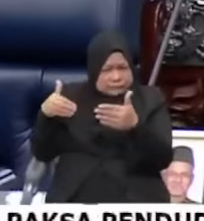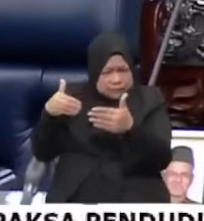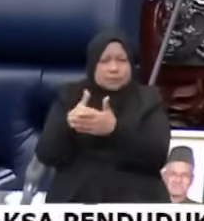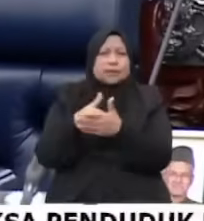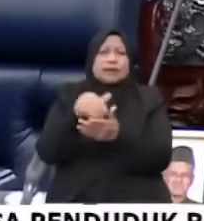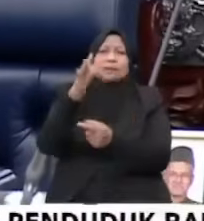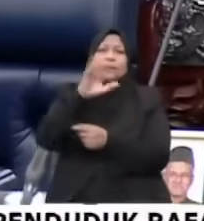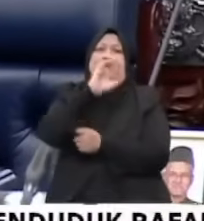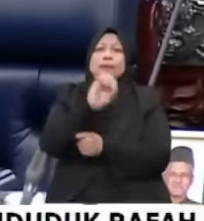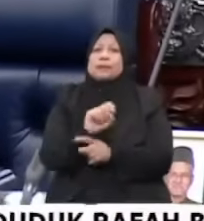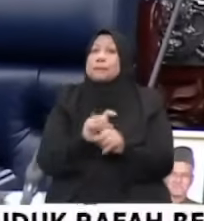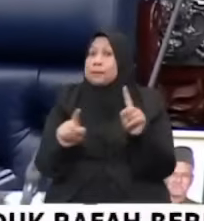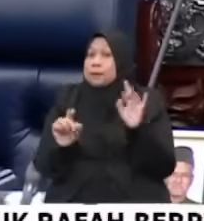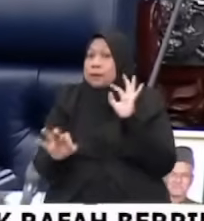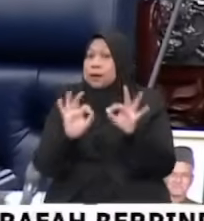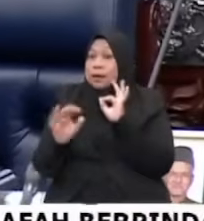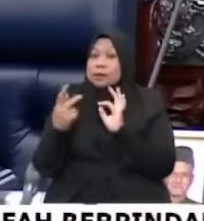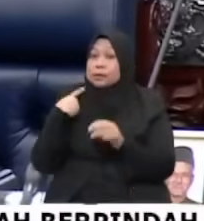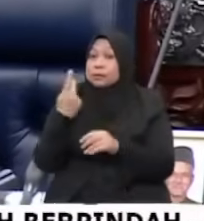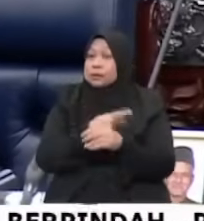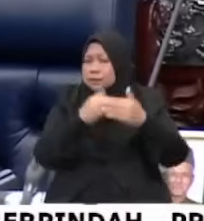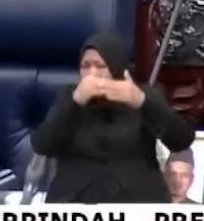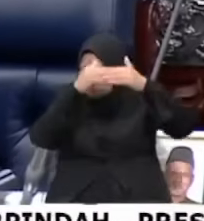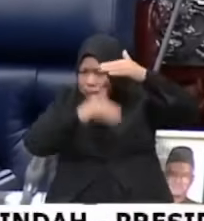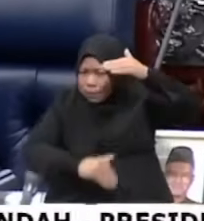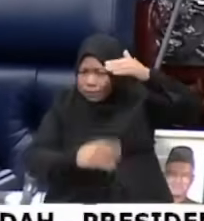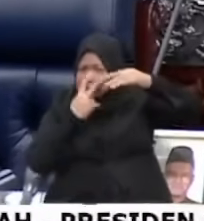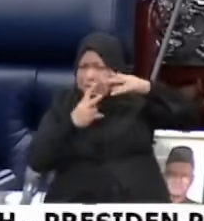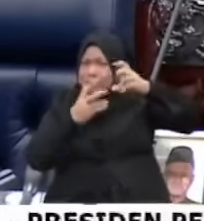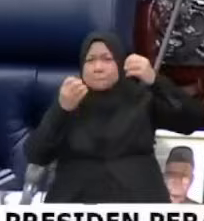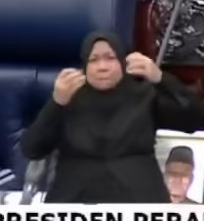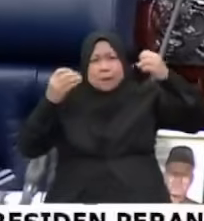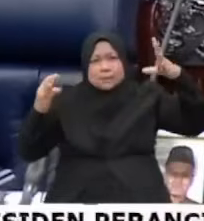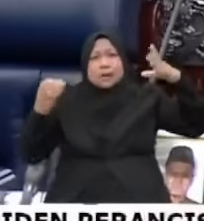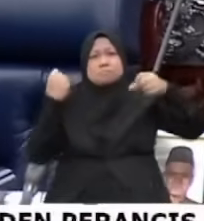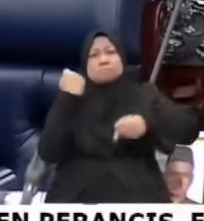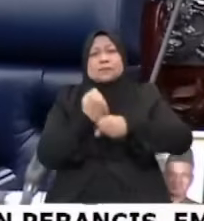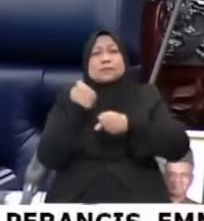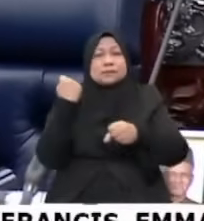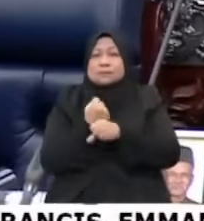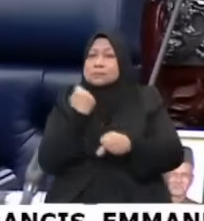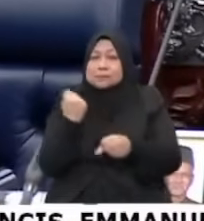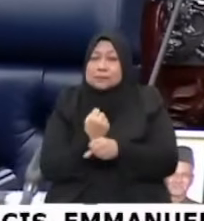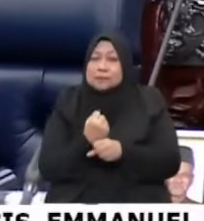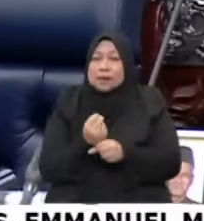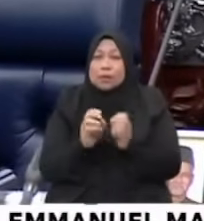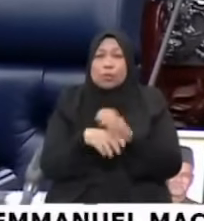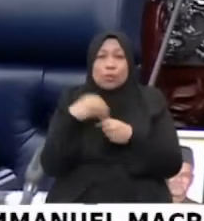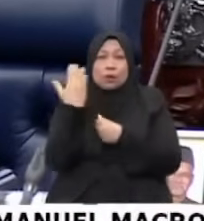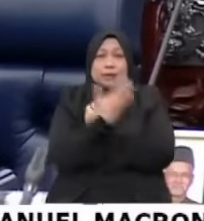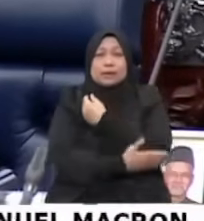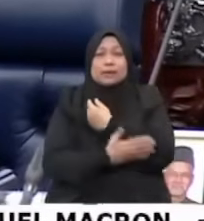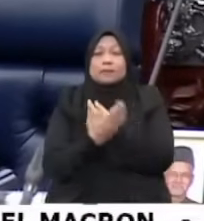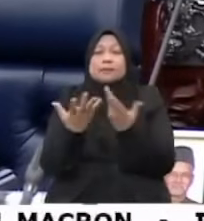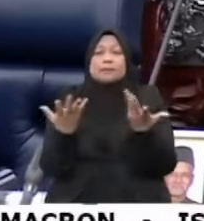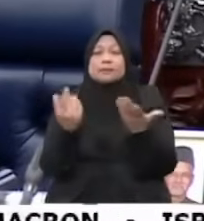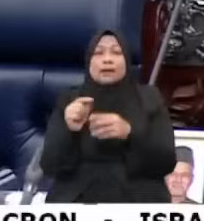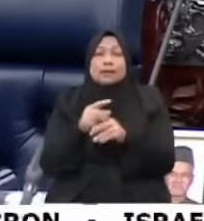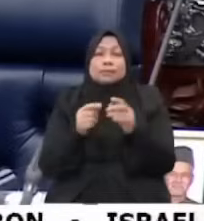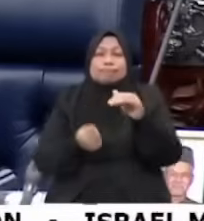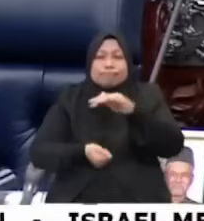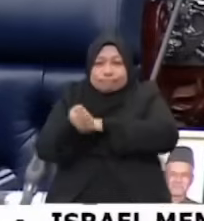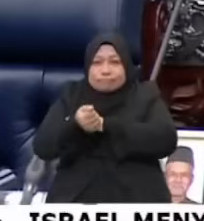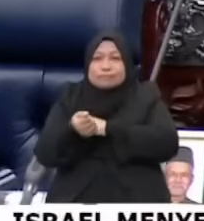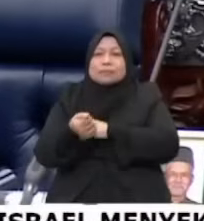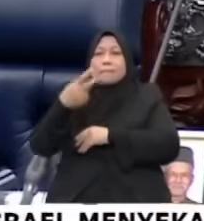15% tapapi kalau kita pergi ke bawah kita lihat banyak ramai pekerja-pekerja asing ini terdiri pada pendatang t